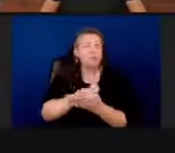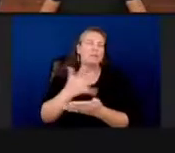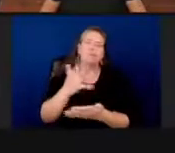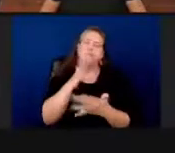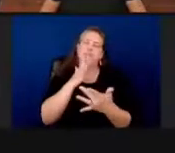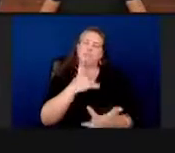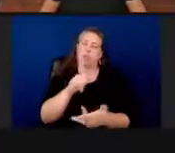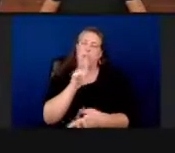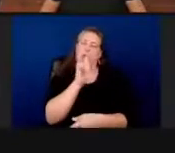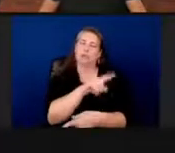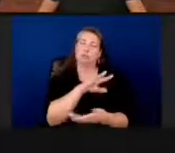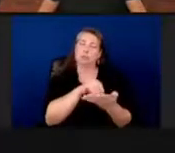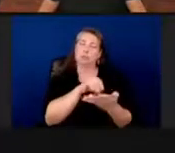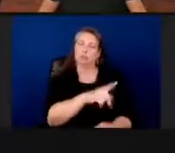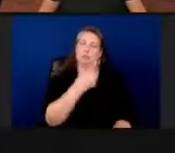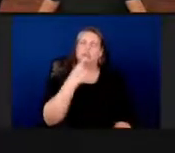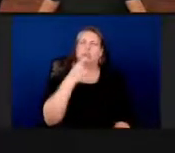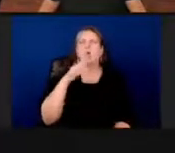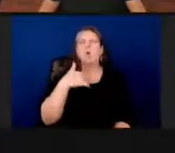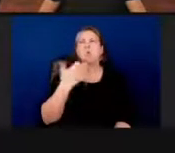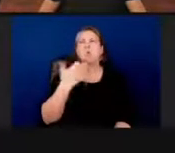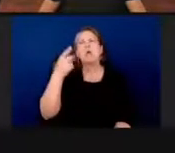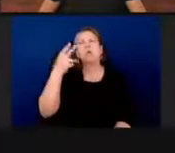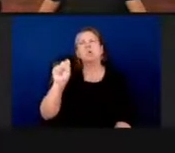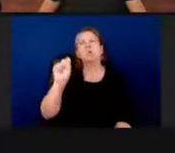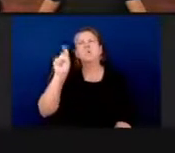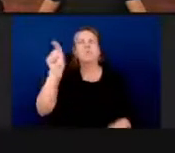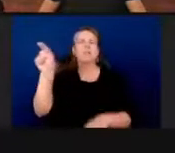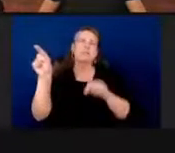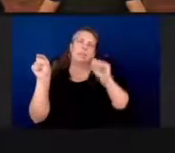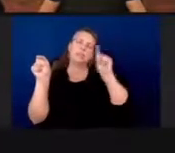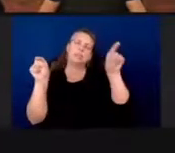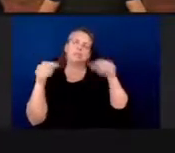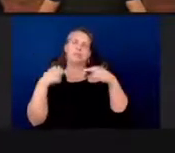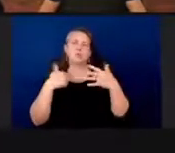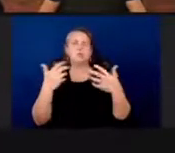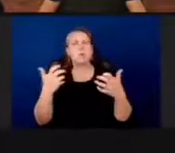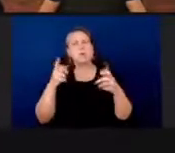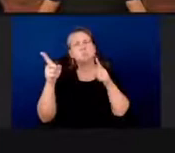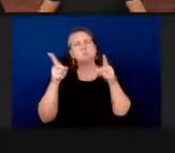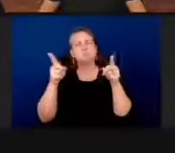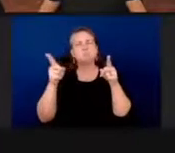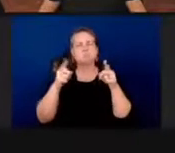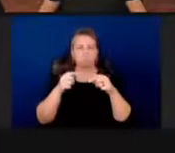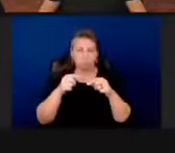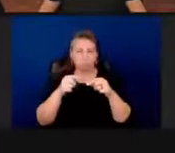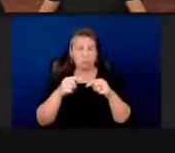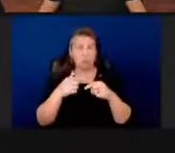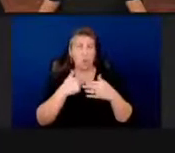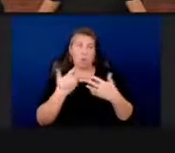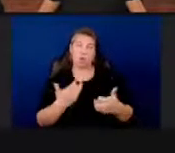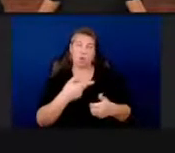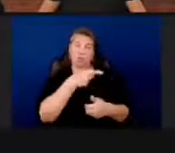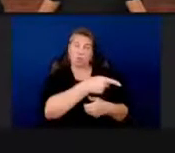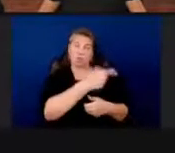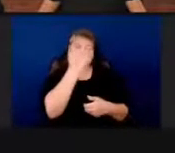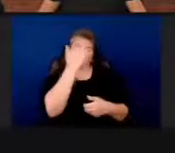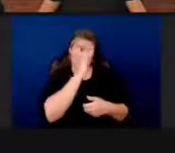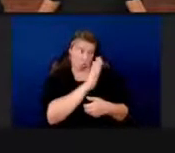Kwa kweli tumeongea, tumezungumza na wanafunzi hawa na tukawauliza